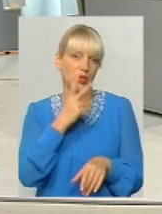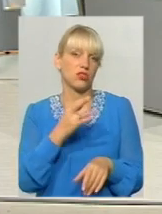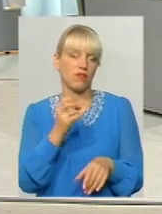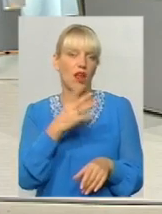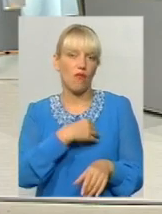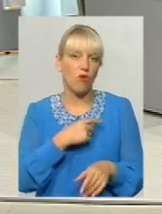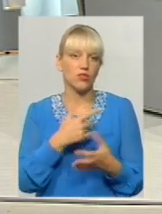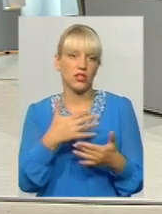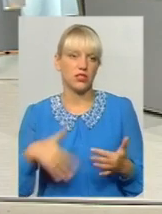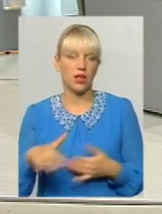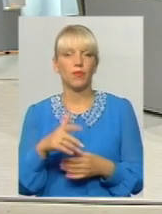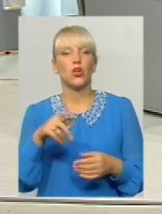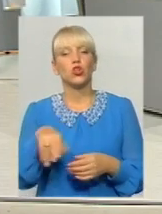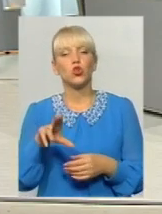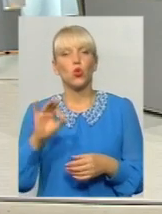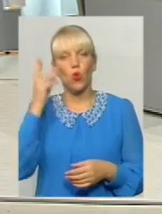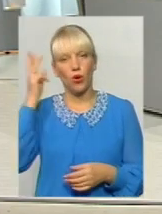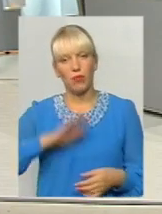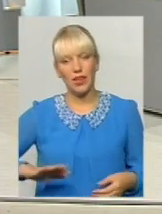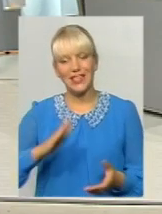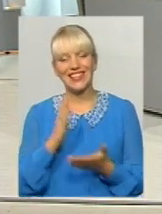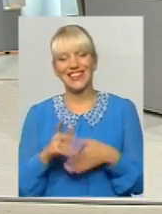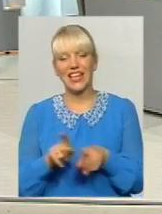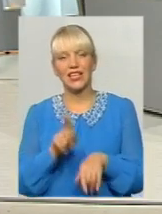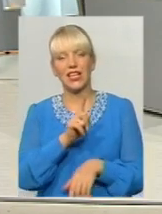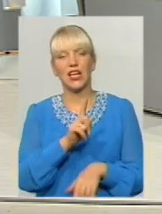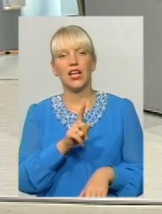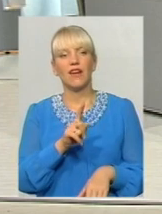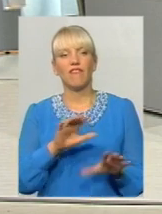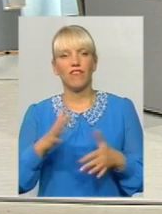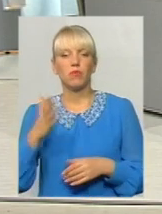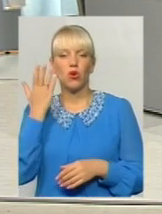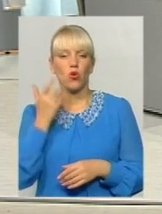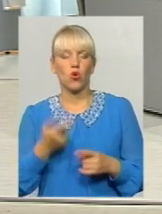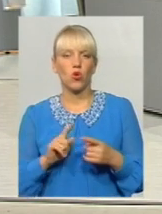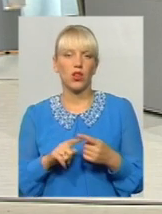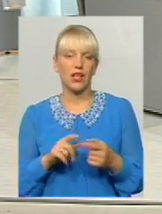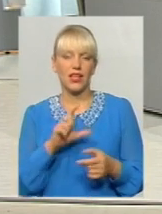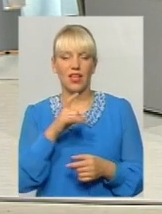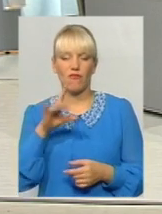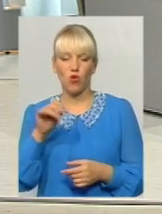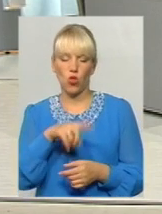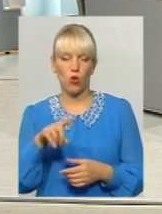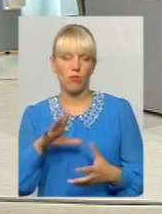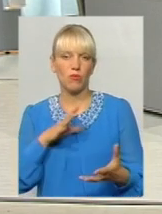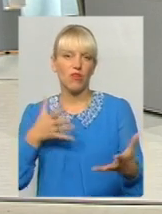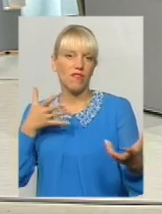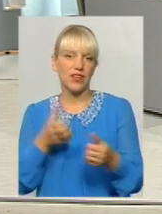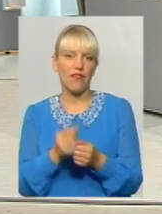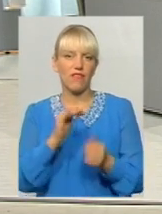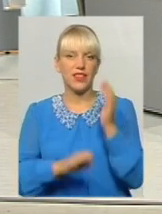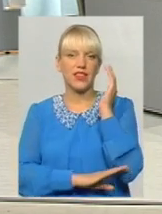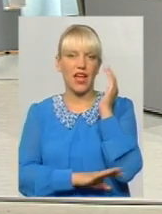що дійсно є такі випадки, коли автомобіль на єврономерах може врізатися навіть в дерево. У нас аналогічно на Раку був такий випадок, коли